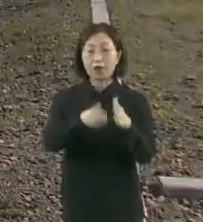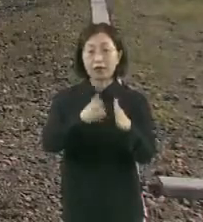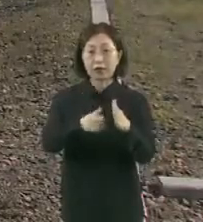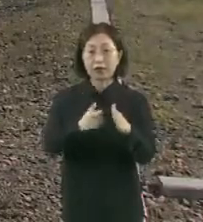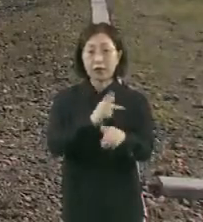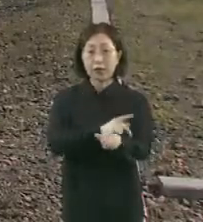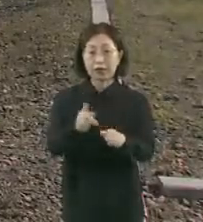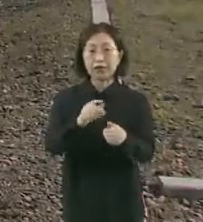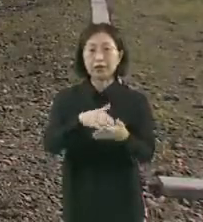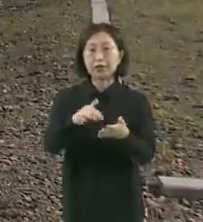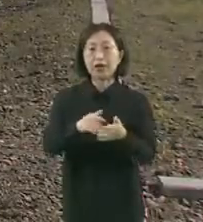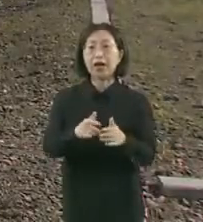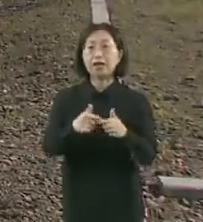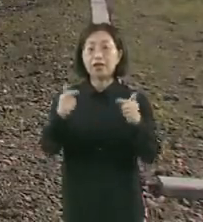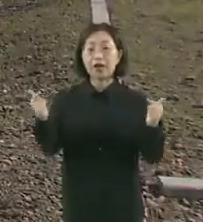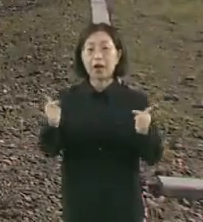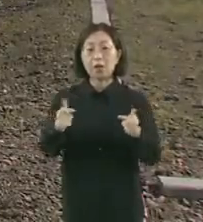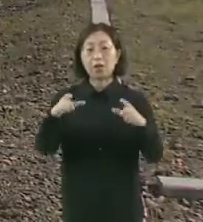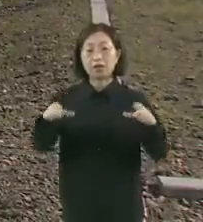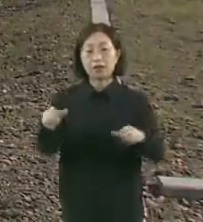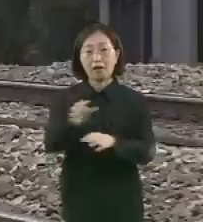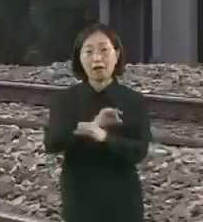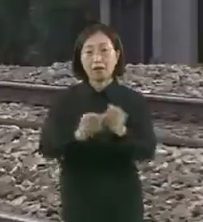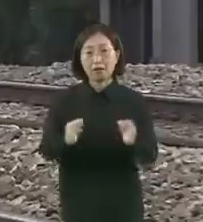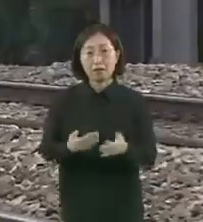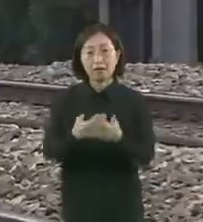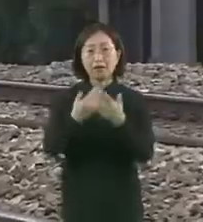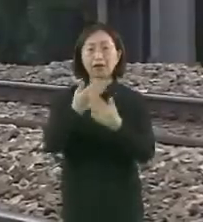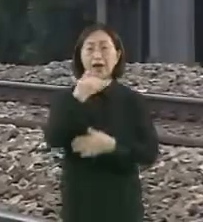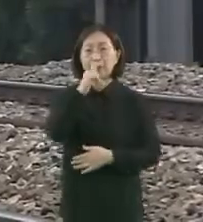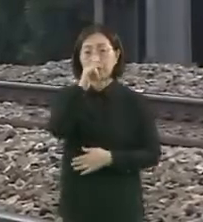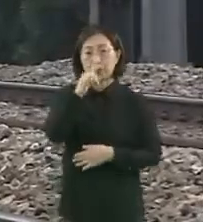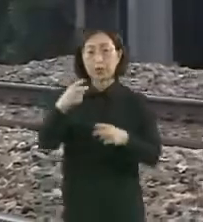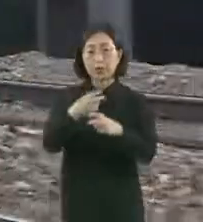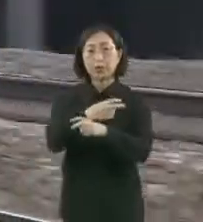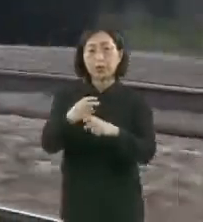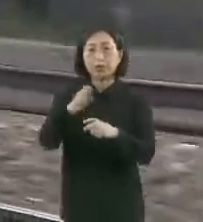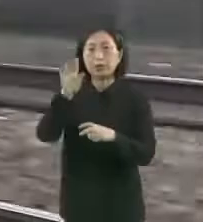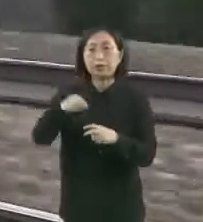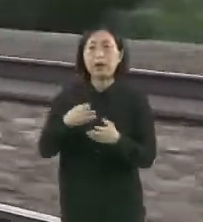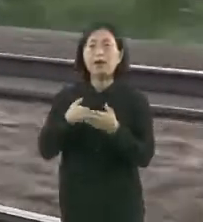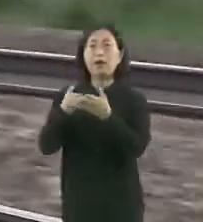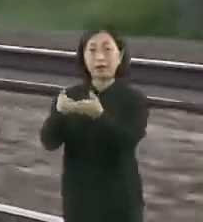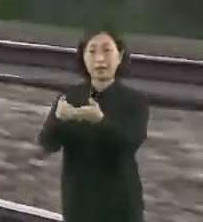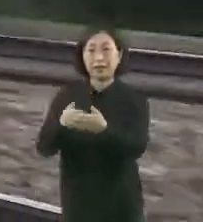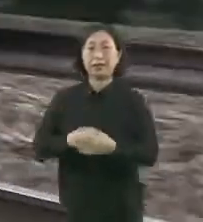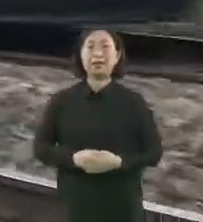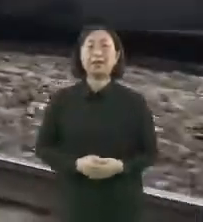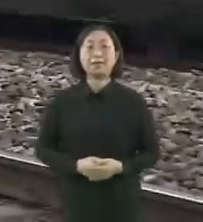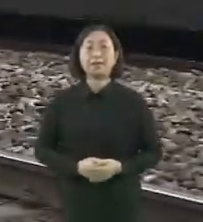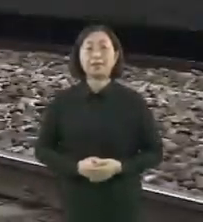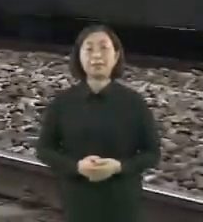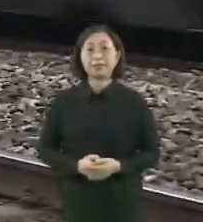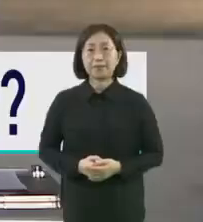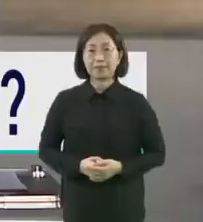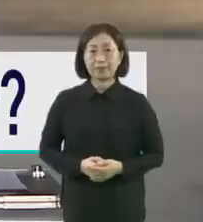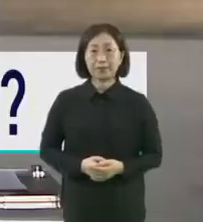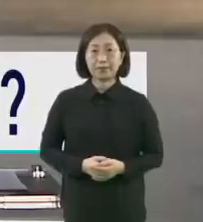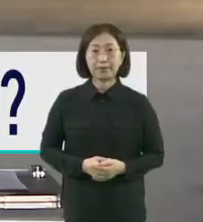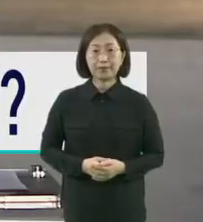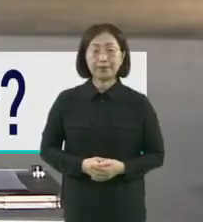증편되고 지역경제까지 도움이 될 수 있도록 국토교통부에 건의하겠다고 밝혔습니다.